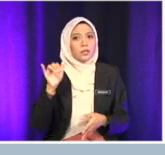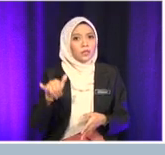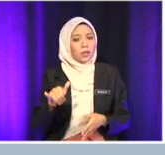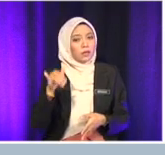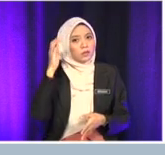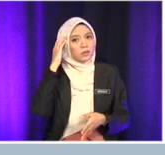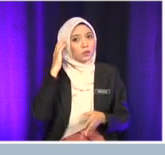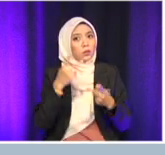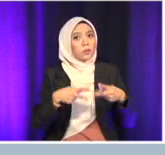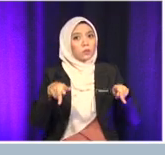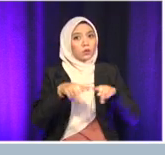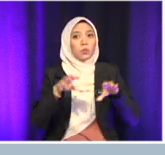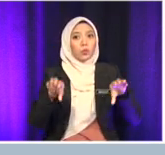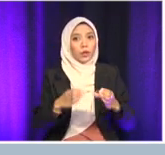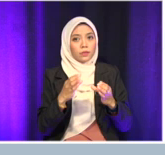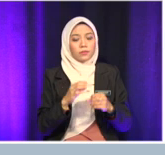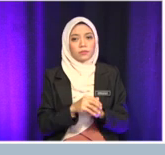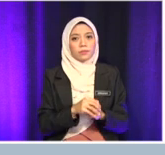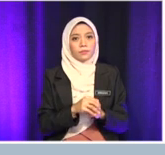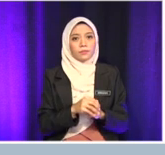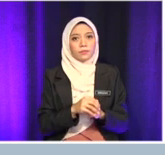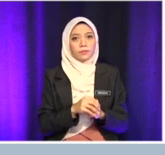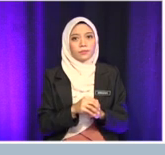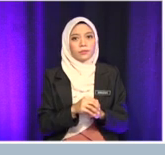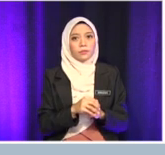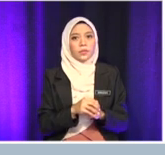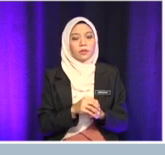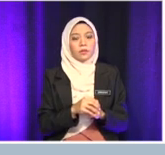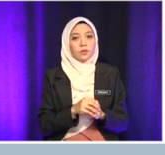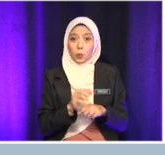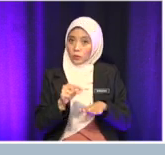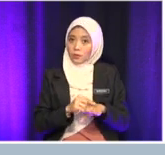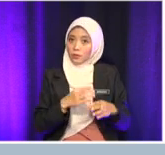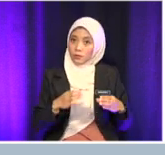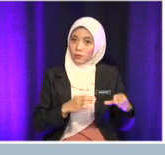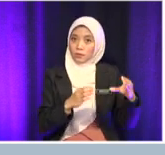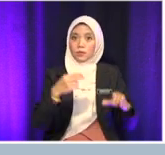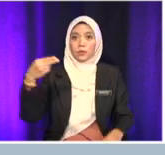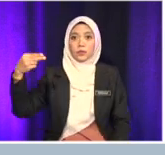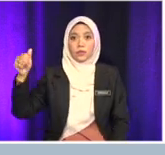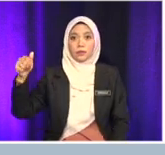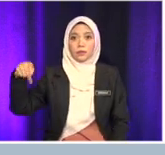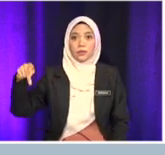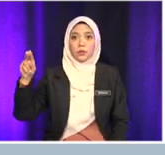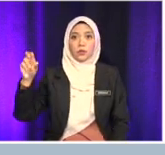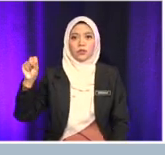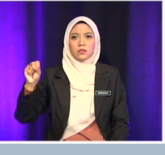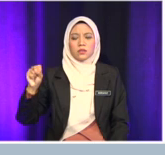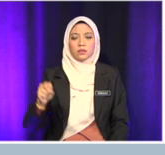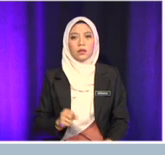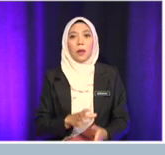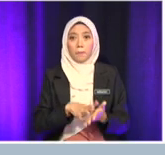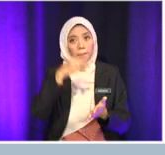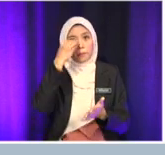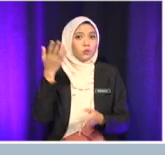oke yang pertama kita boleh gunakan kaidah penghapusan ya kita sudah belajar semasa tingkatan satu untuk mencari